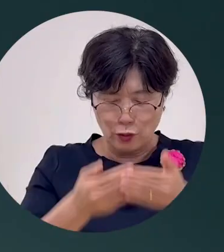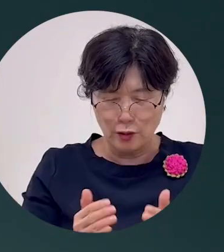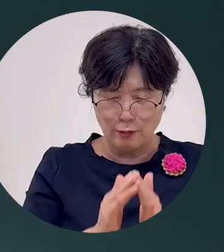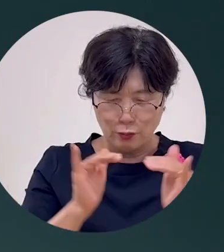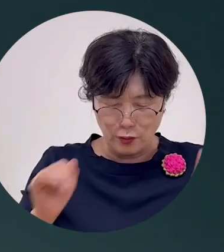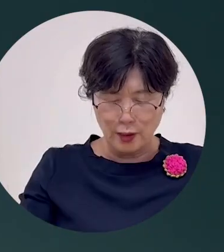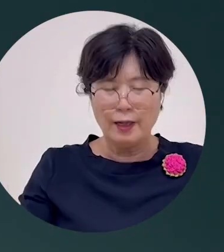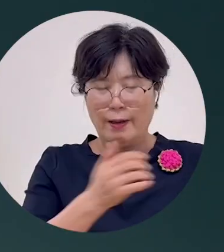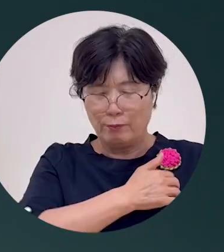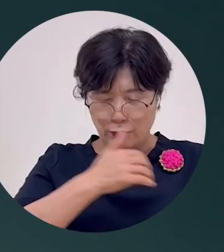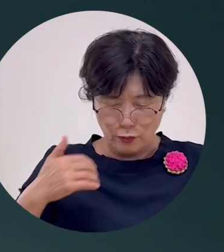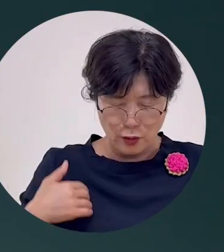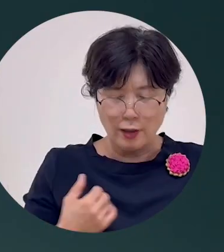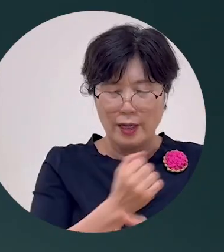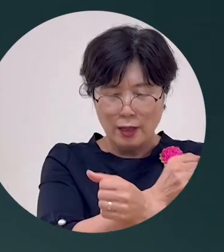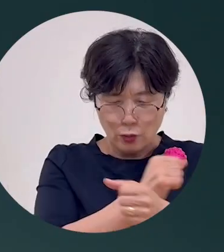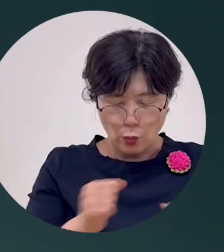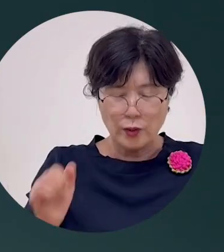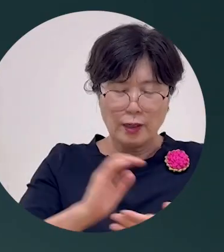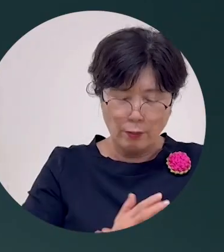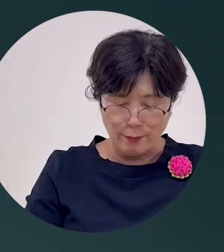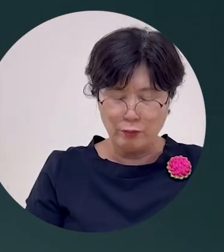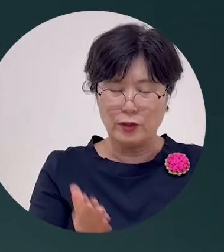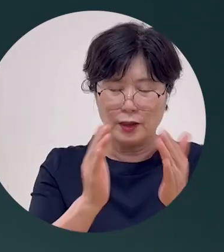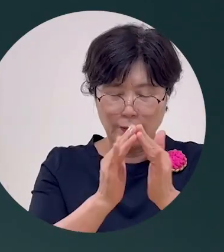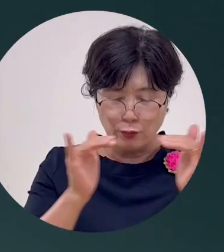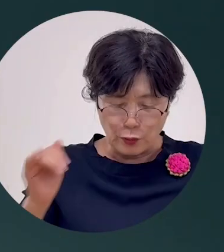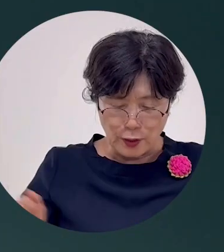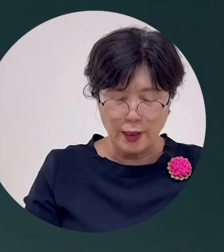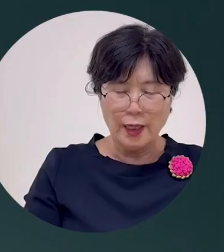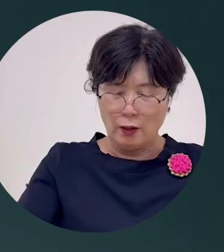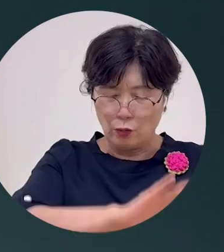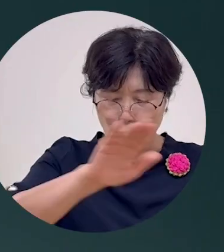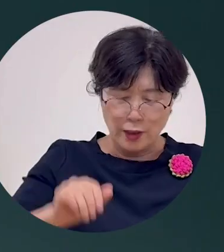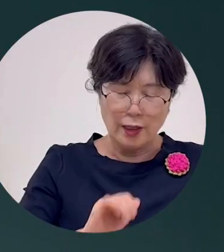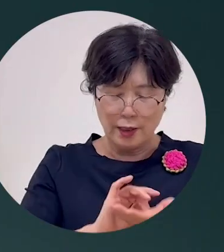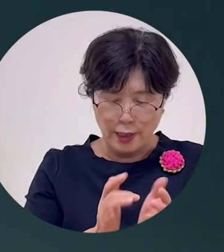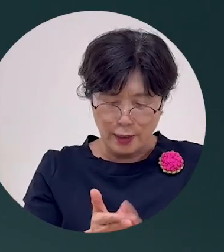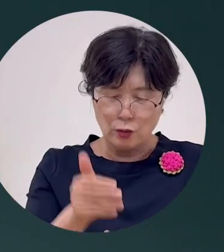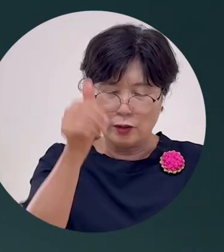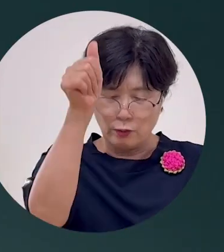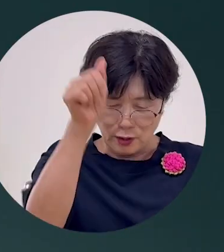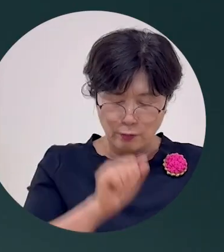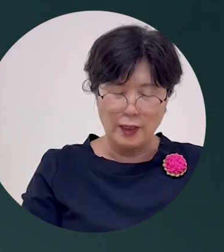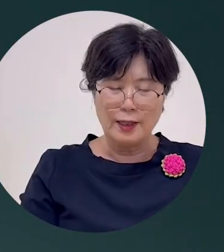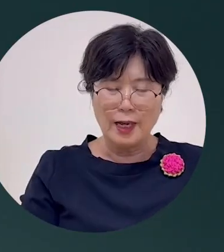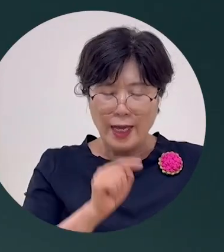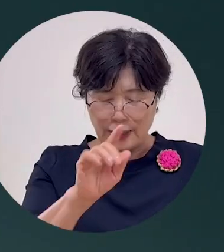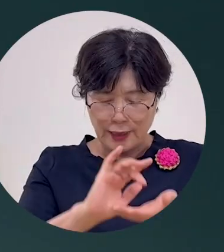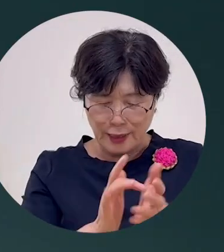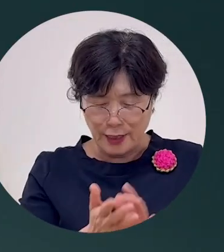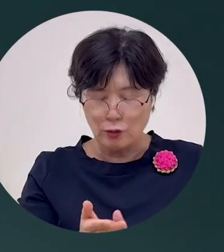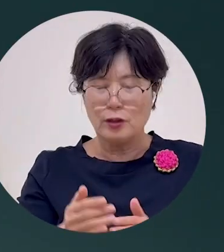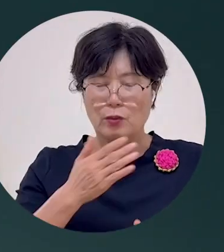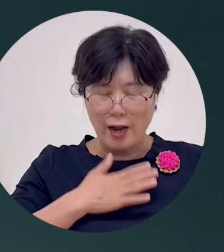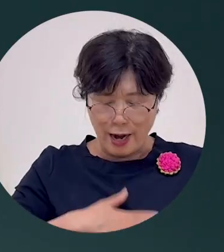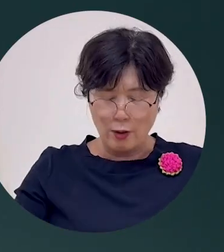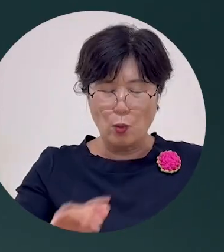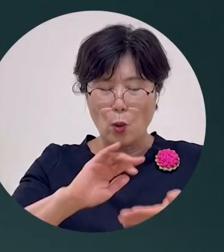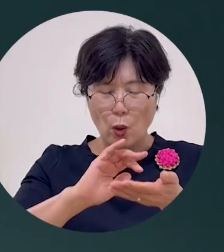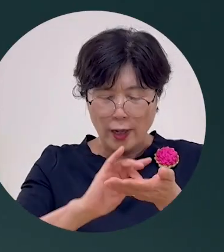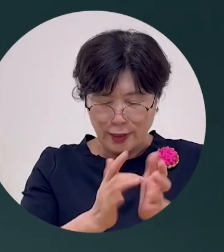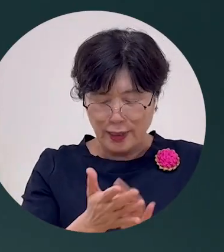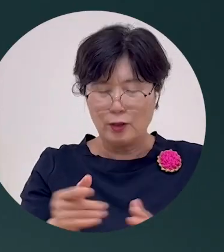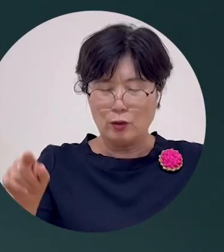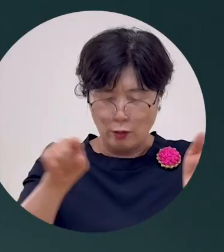풍성한 속량을 베풀어 주시는 분이 우리 예수님이십니다. 그 예수님을 알고 믿고